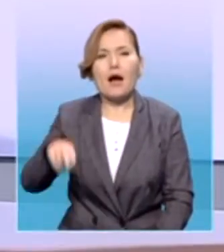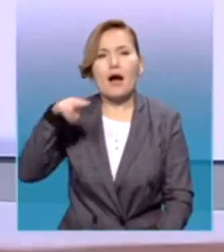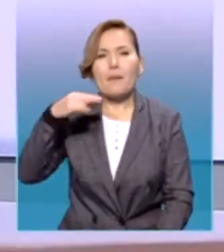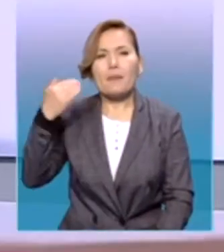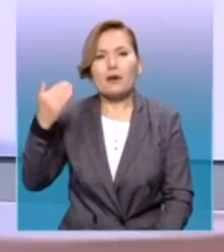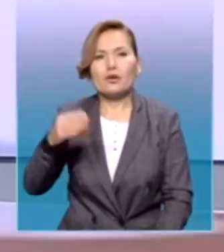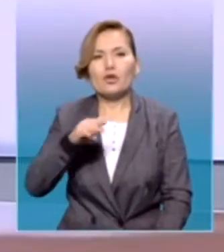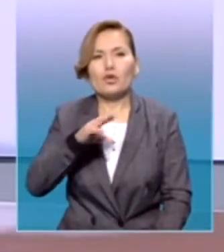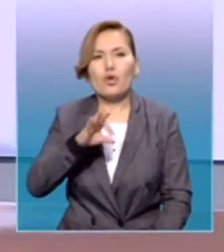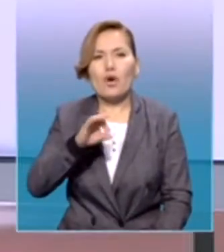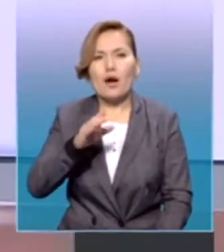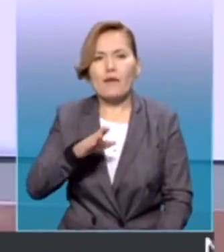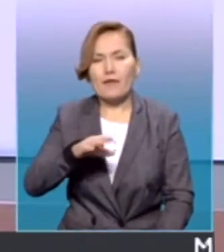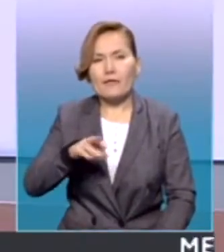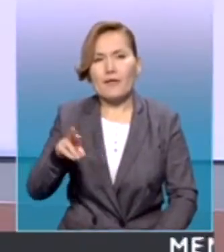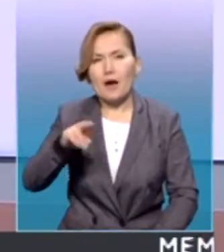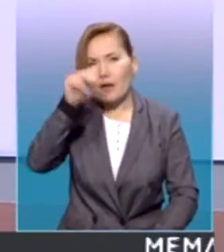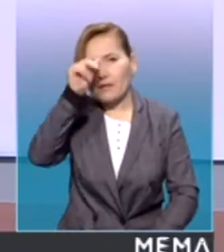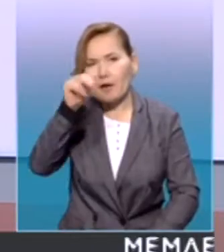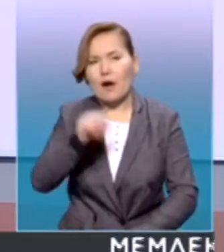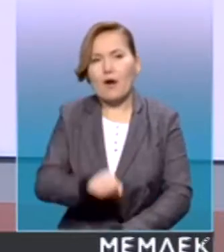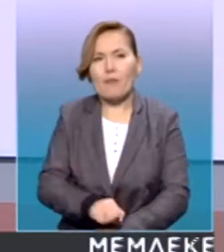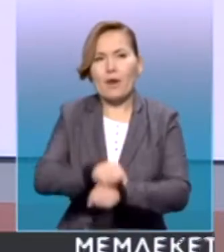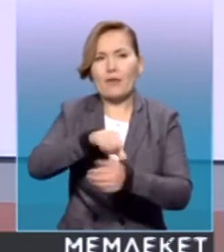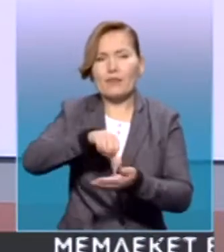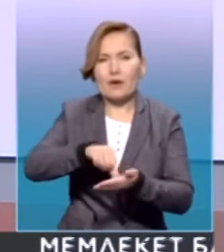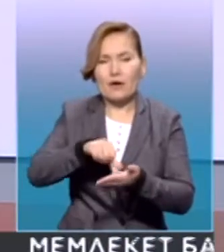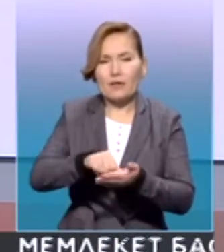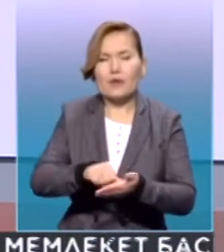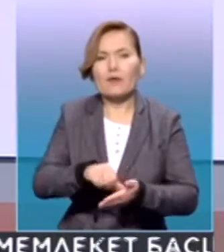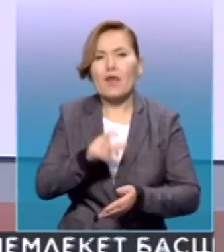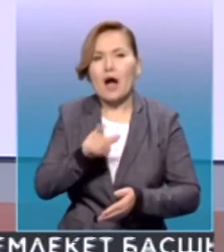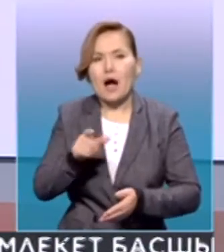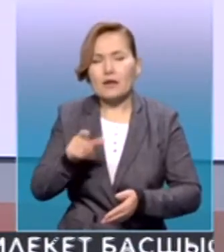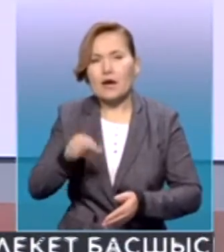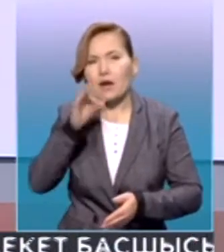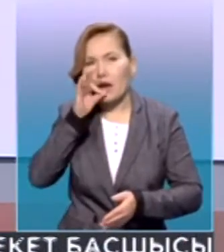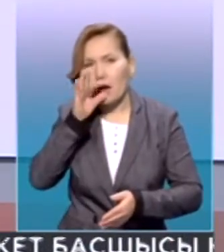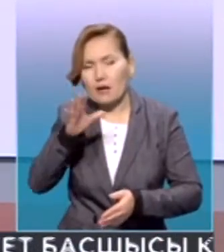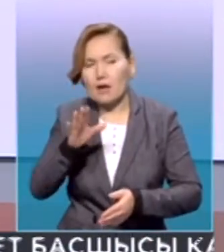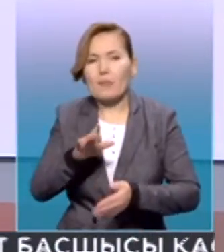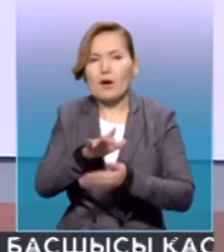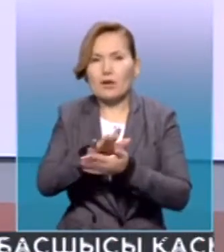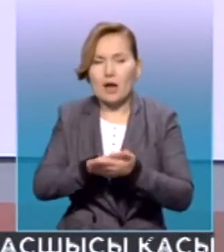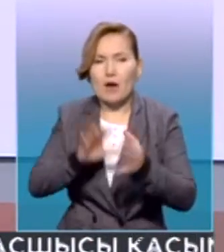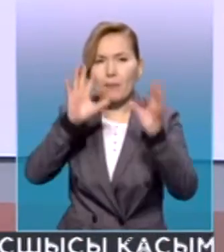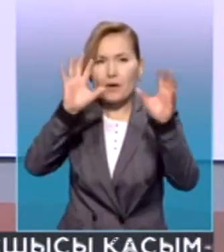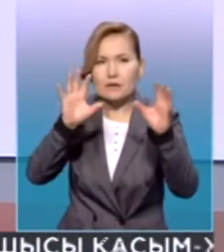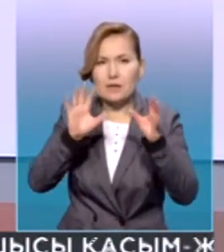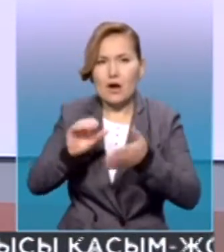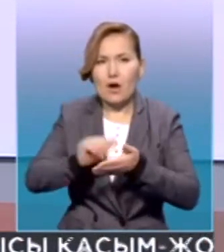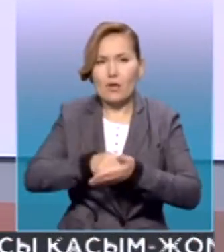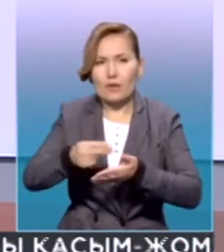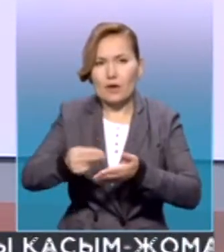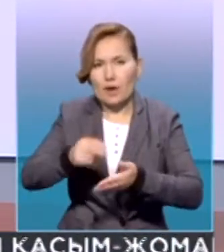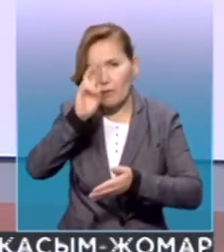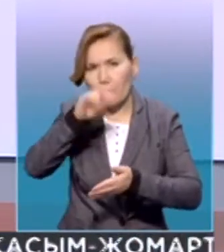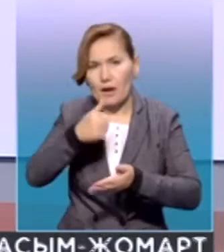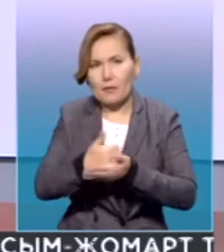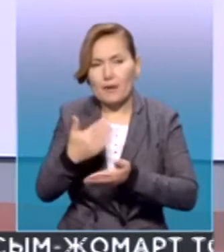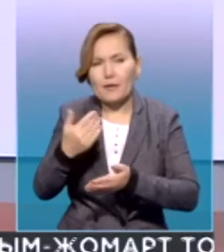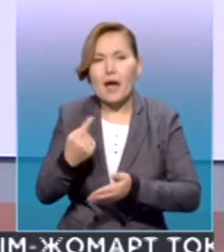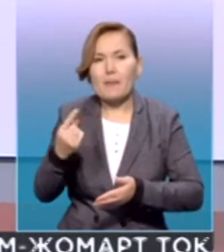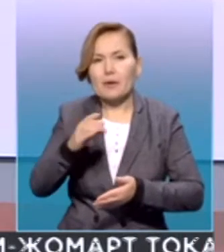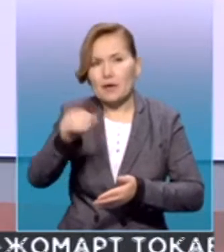Президент Қасым-Жомарт Тоқаев қаңтар оқиғасына қатысушыларға рақымшылық жариялау туралы заңға қол қойды. Еске салсақ, мемлекет басшысы